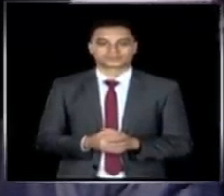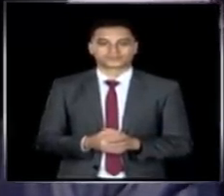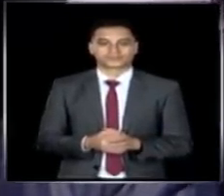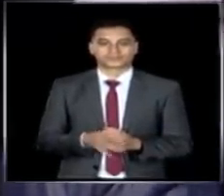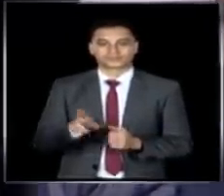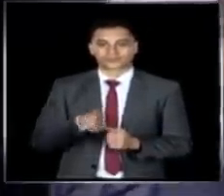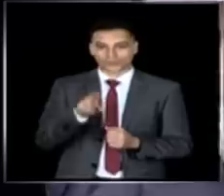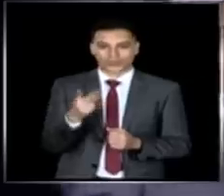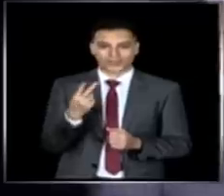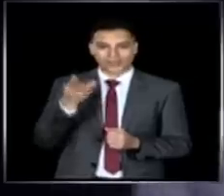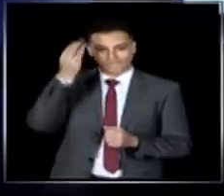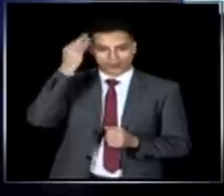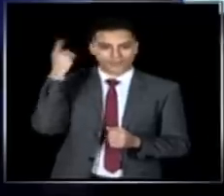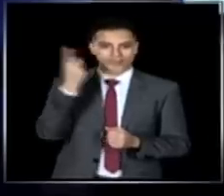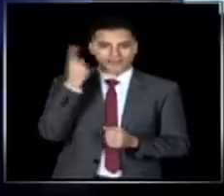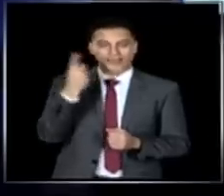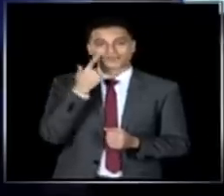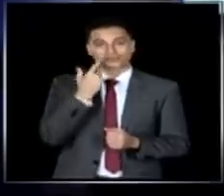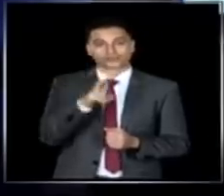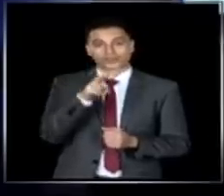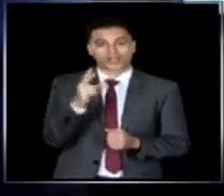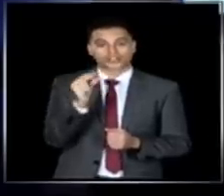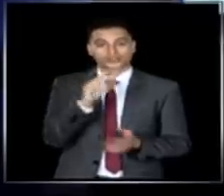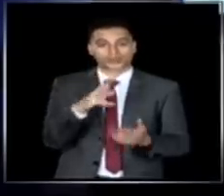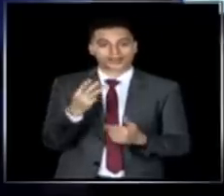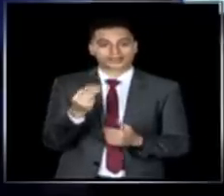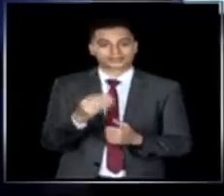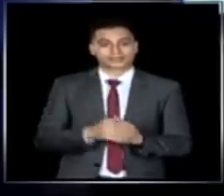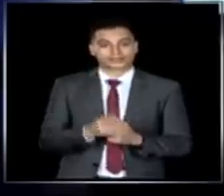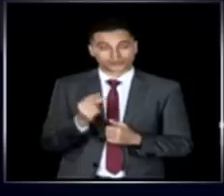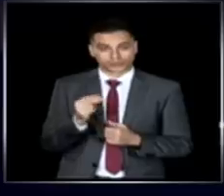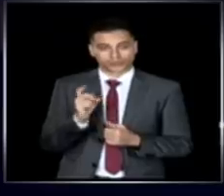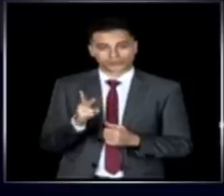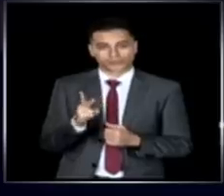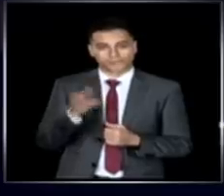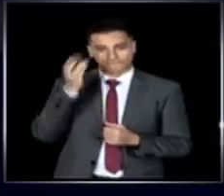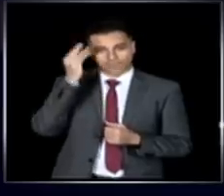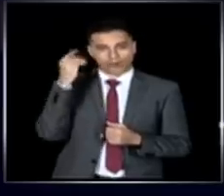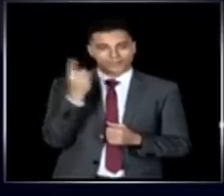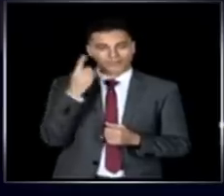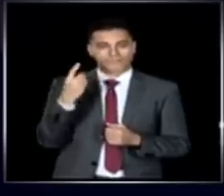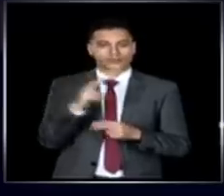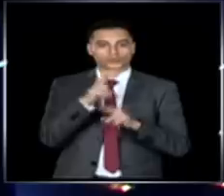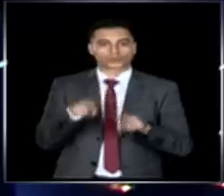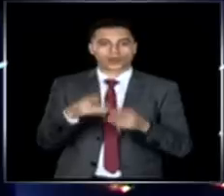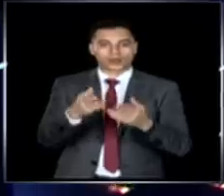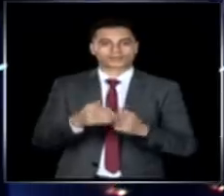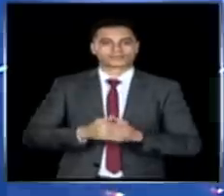السؤال الثاني معلومات عامة. سؤال بـ20 نقطة ولا بـ30 نقطة؟ 20 نقطة. معلومات عامة، والسؤال